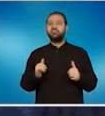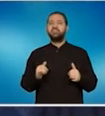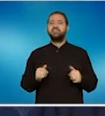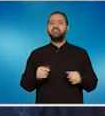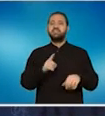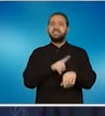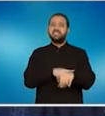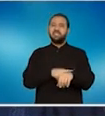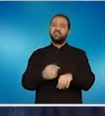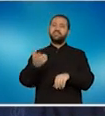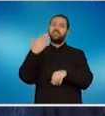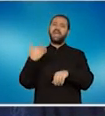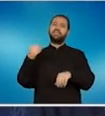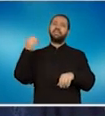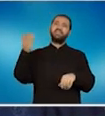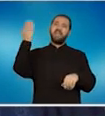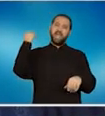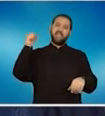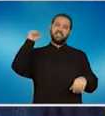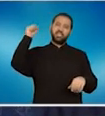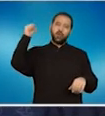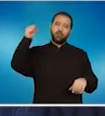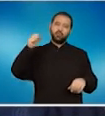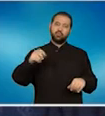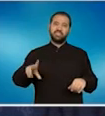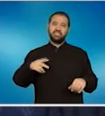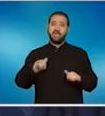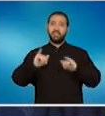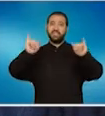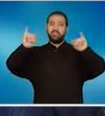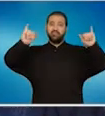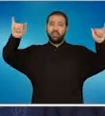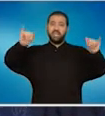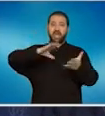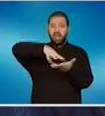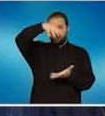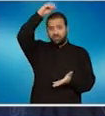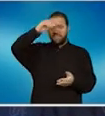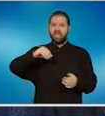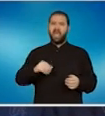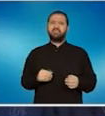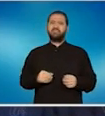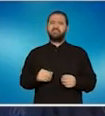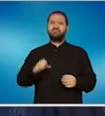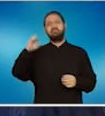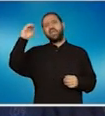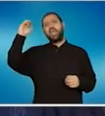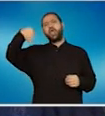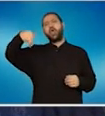înseamnă întru totul. Este creșterea culturală, spirituală, economică, cum vreți să-i